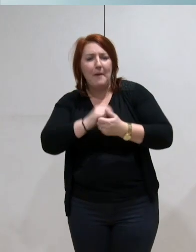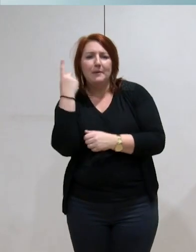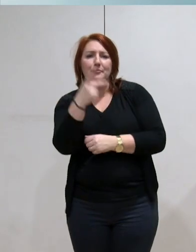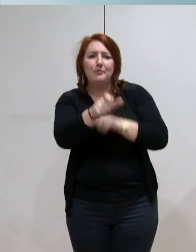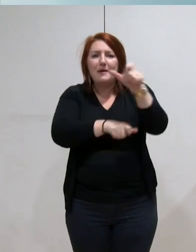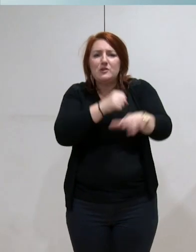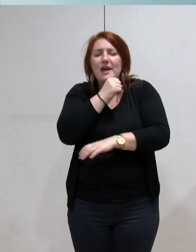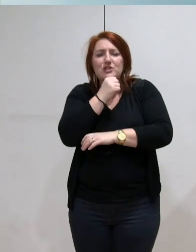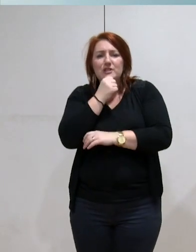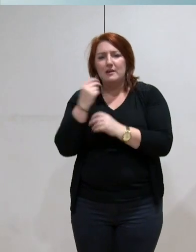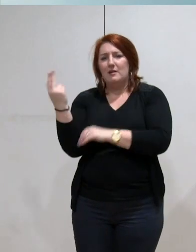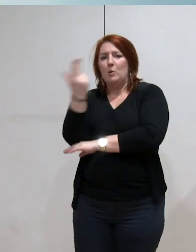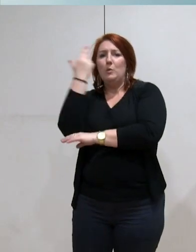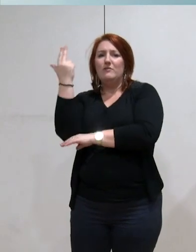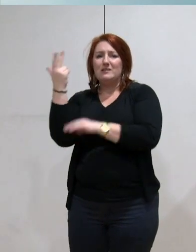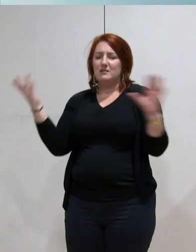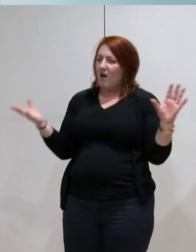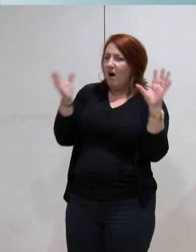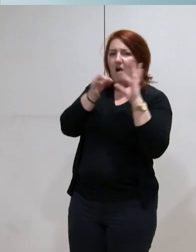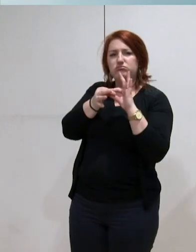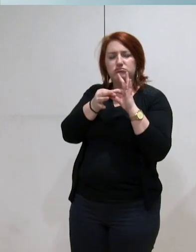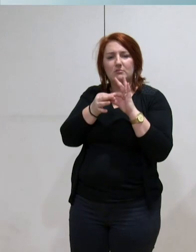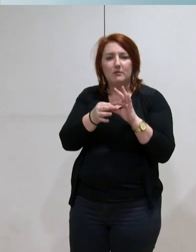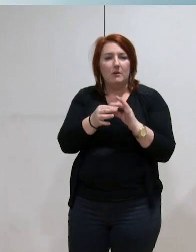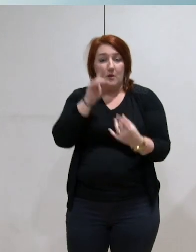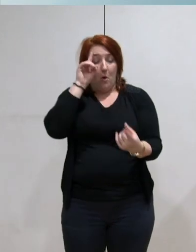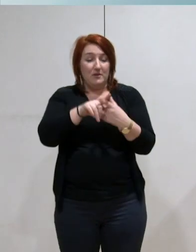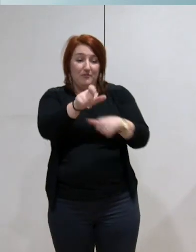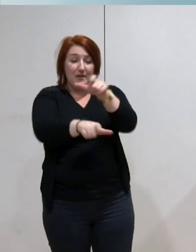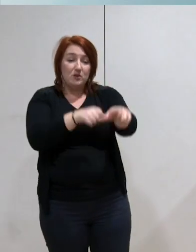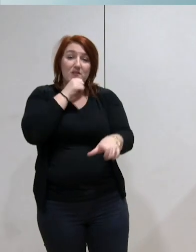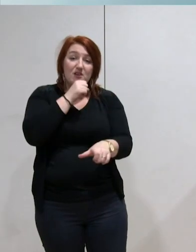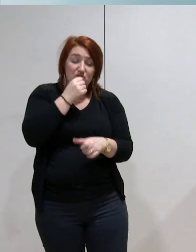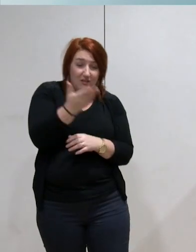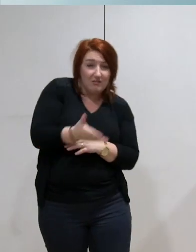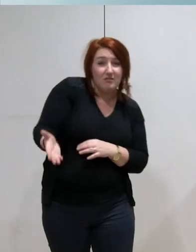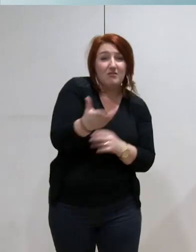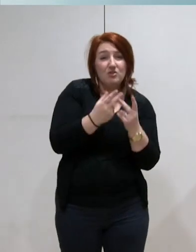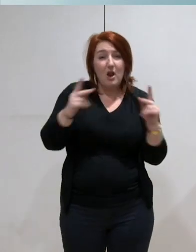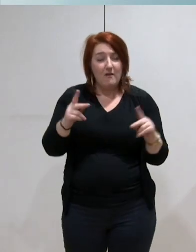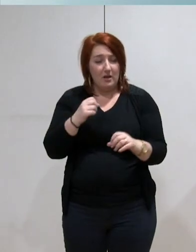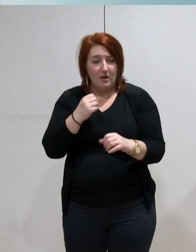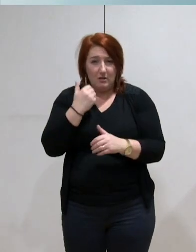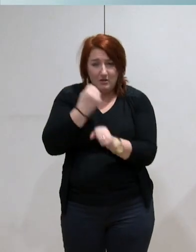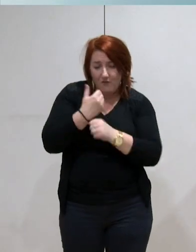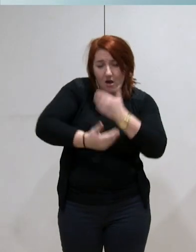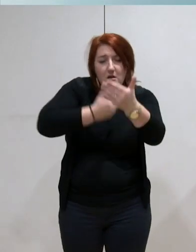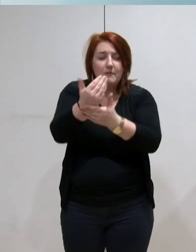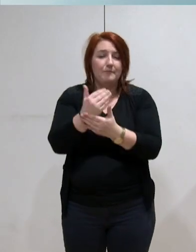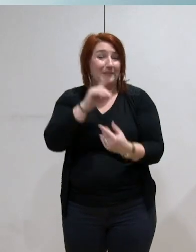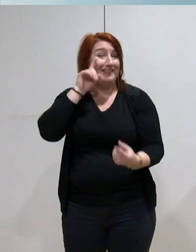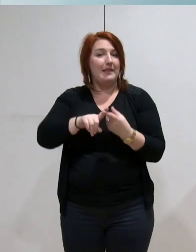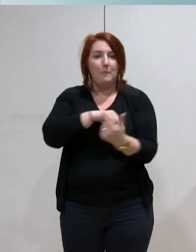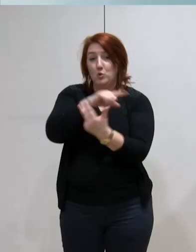universitaire grenobloise pour accompagner le travail autour des personnes âgées dans la ville trois thématiques retenues pour débuter